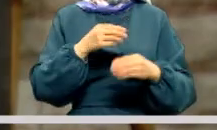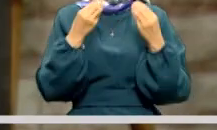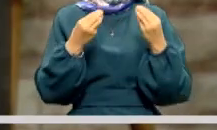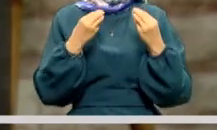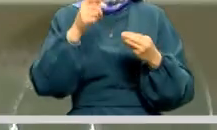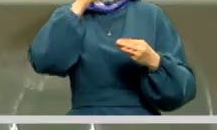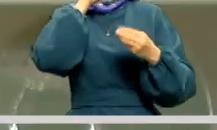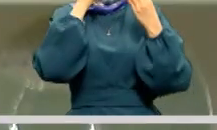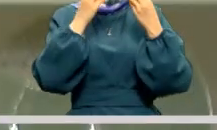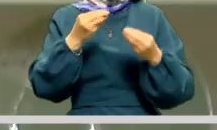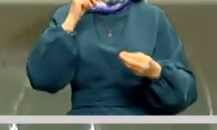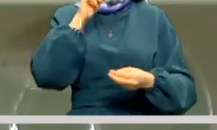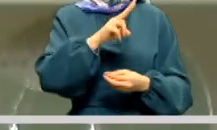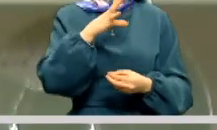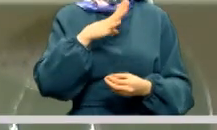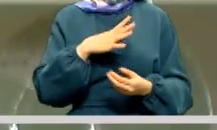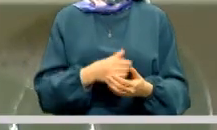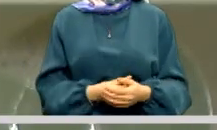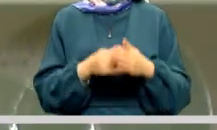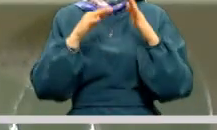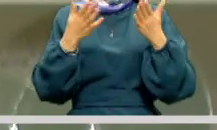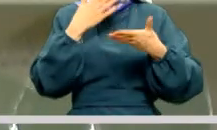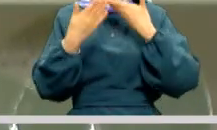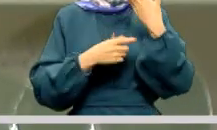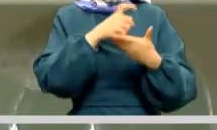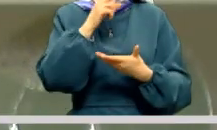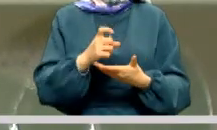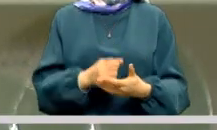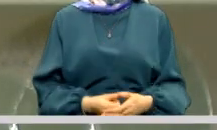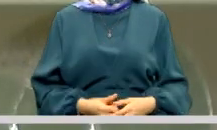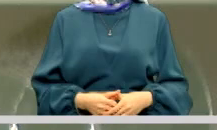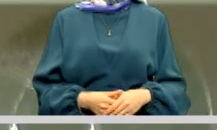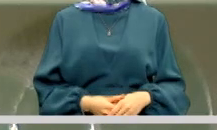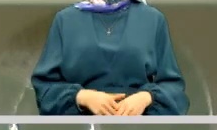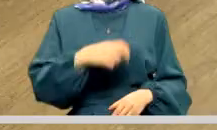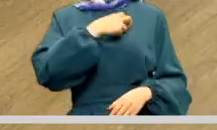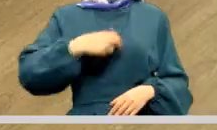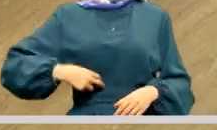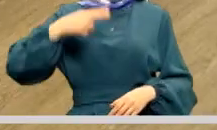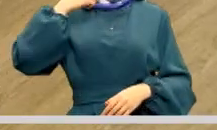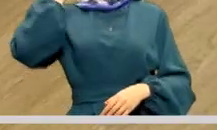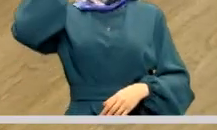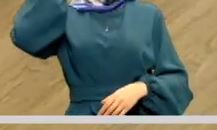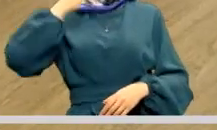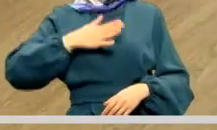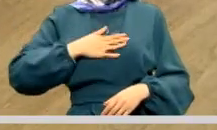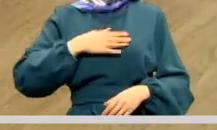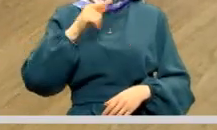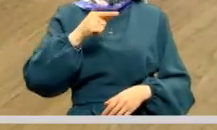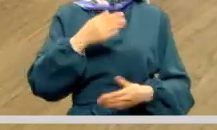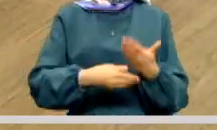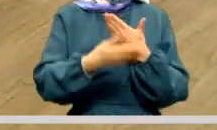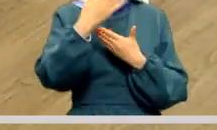da göstergesi Neyi kastediyordu Efendimiz bu cümleyi söylerken Peygamberimiz bu Burada da bunu söylemeden önce